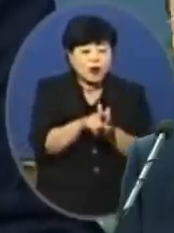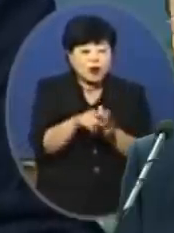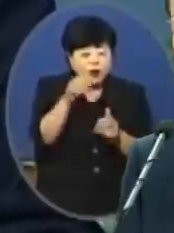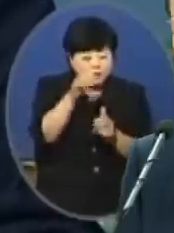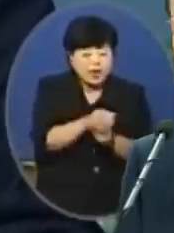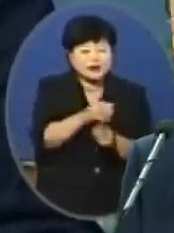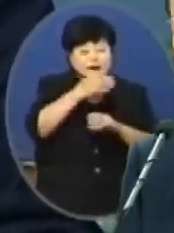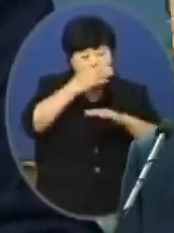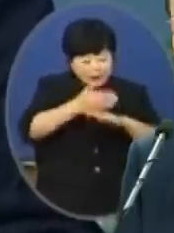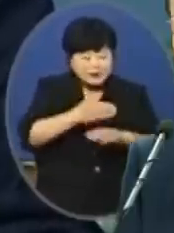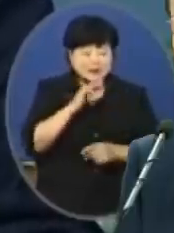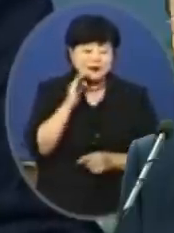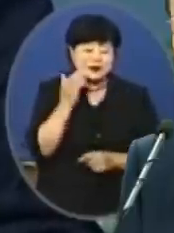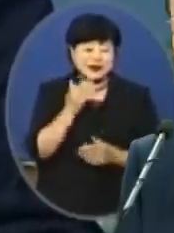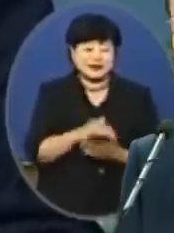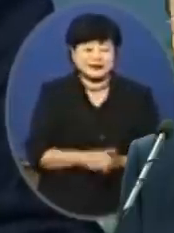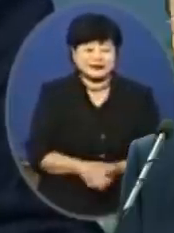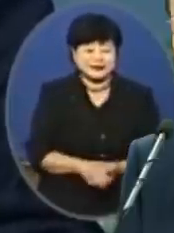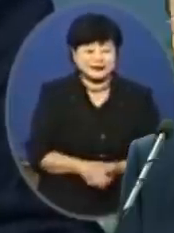맡기고 감사하는 것입니다.